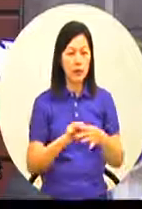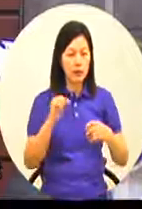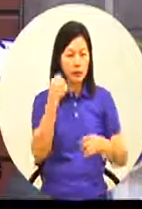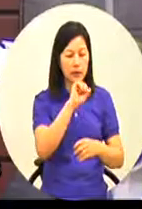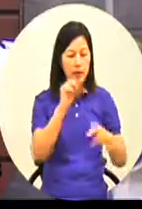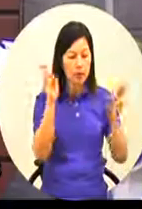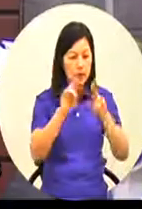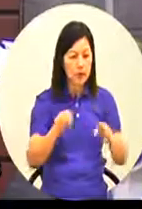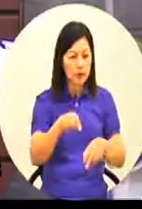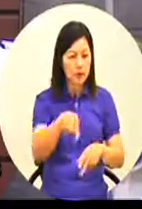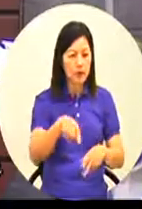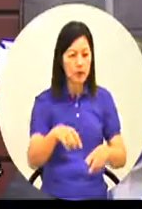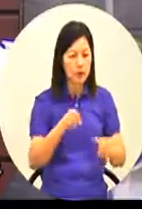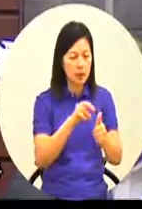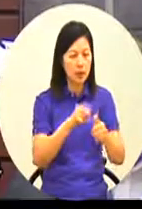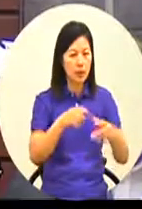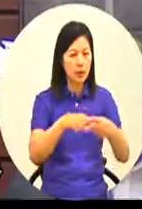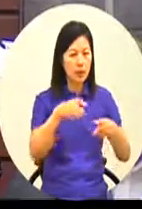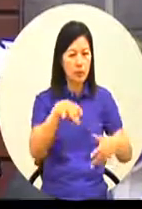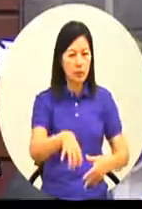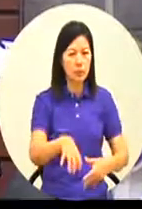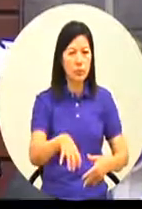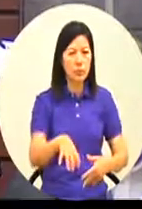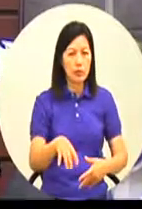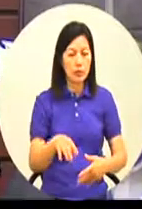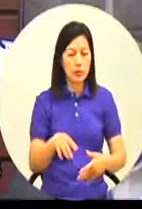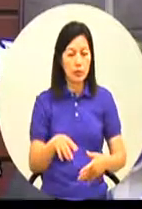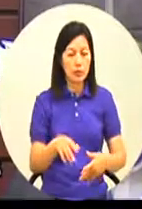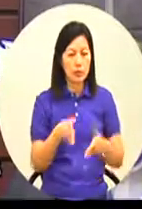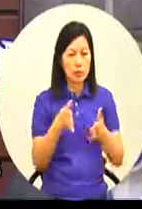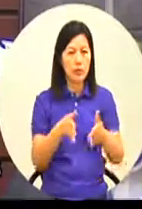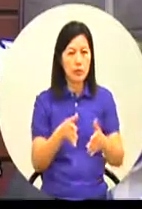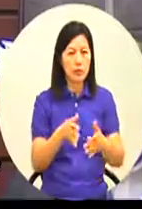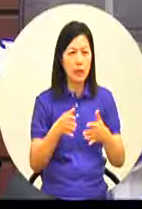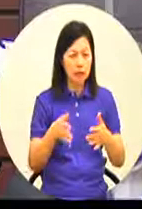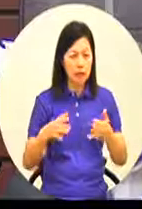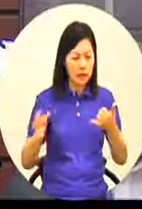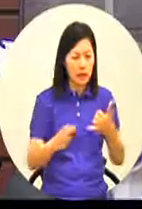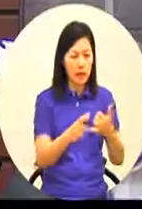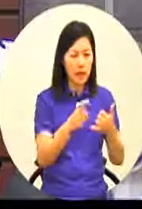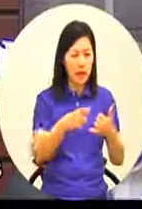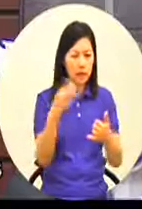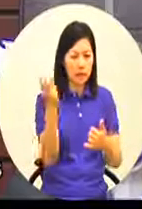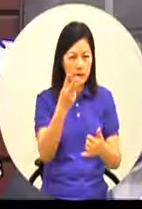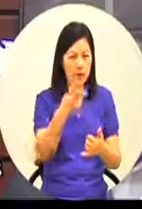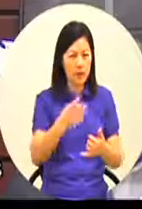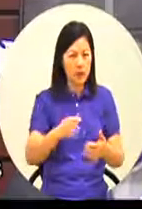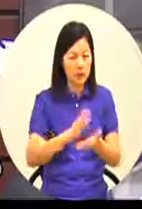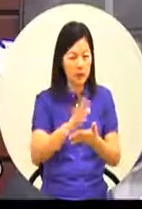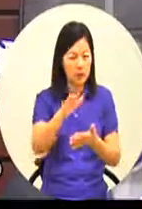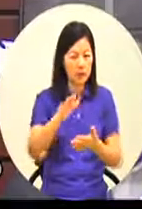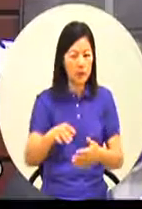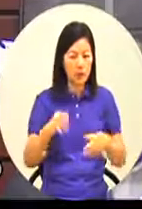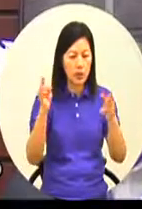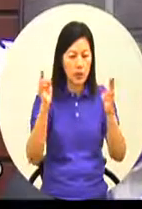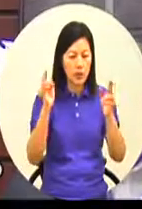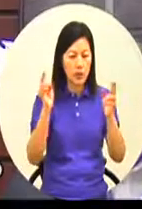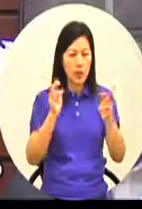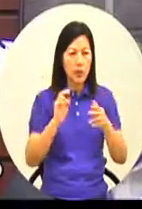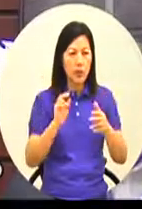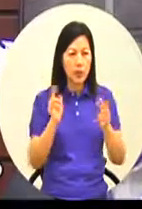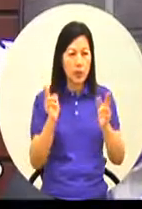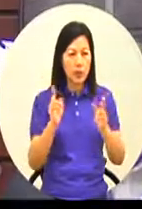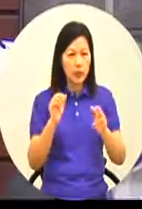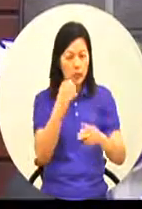分我们养工处也跟这次三个台风之后，我们养工处也跟台电有做过一些协